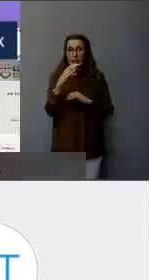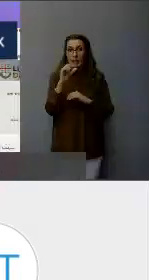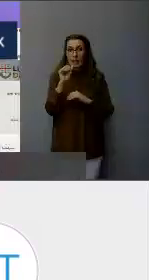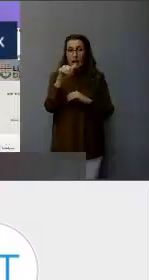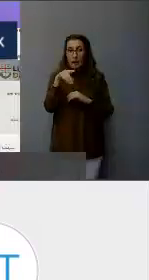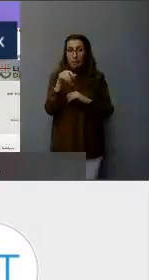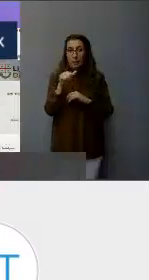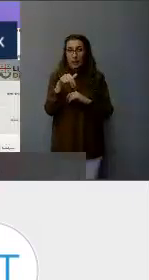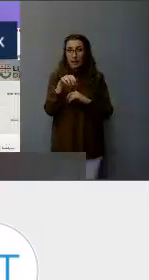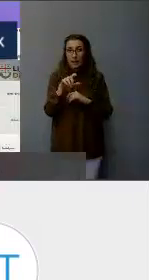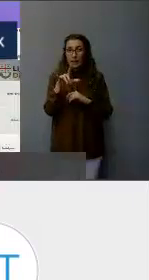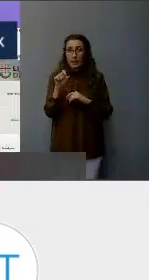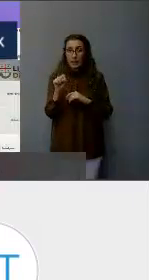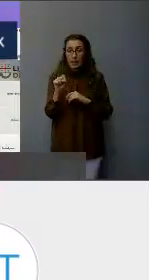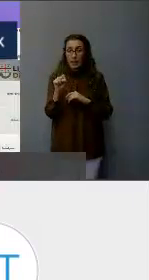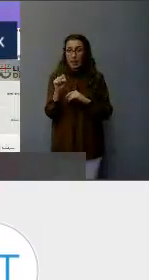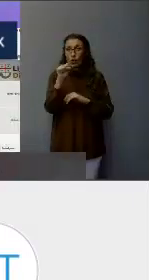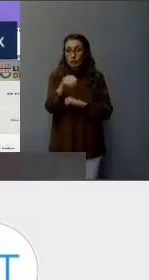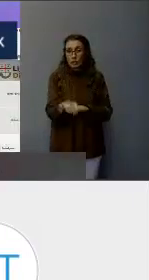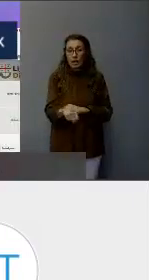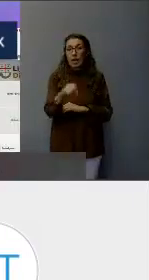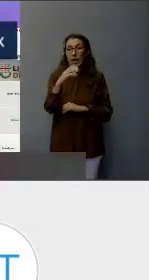campanella contrario